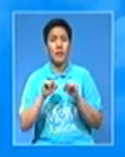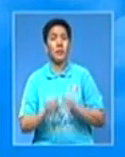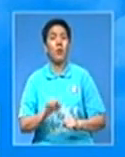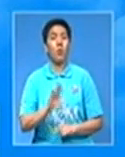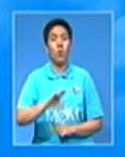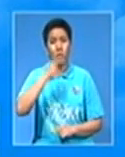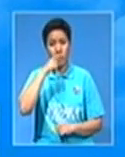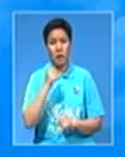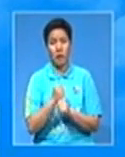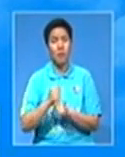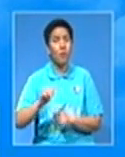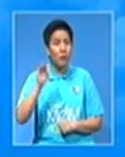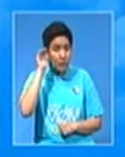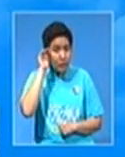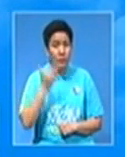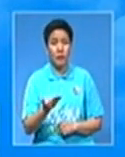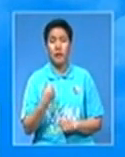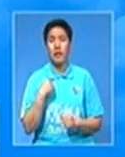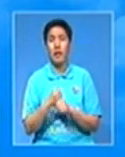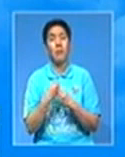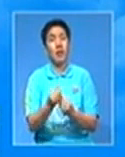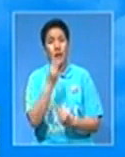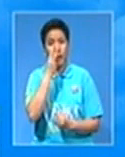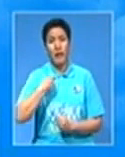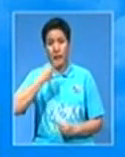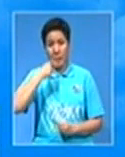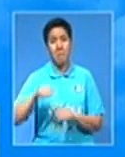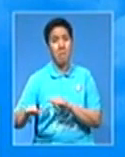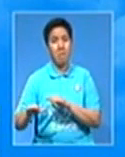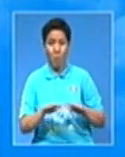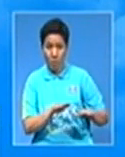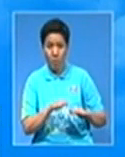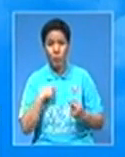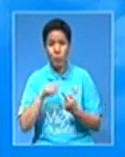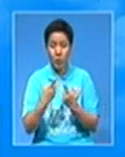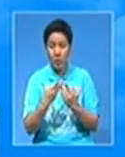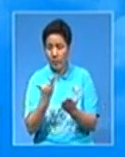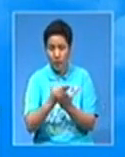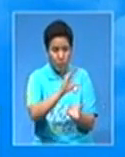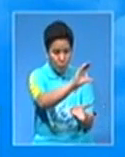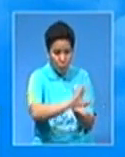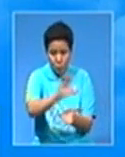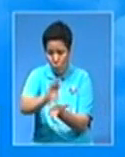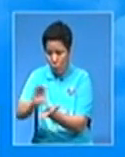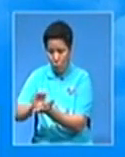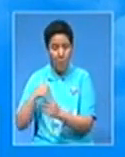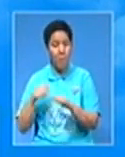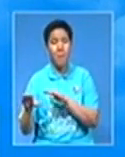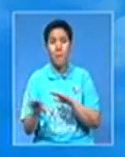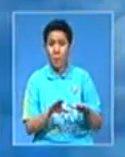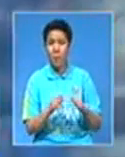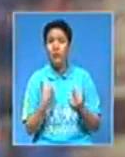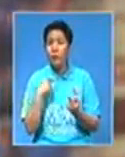ยในการที่จะสร้างความเชื่อมั่นแล้วก็พยายามให้เขาเห็นว่าไทยมีความพร้อมในการรองรับการลงทุนต่างๆในอนาคตนะครับไม่ว่าจะ